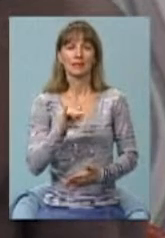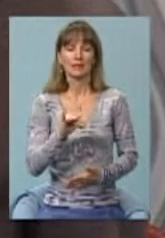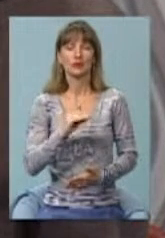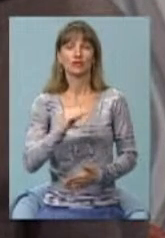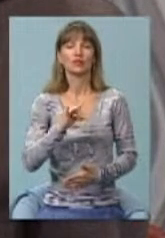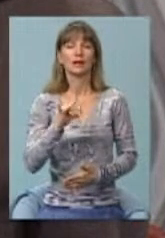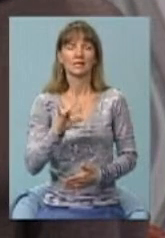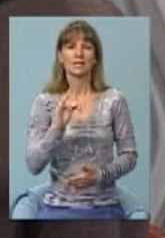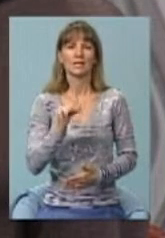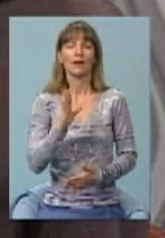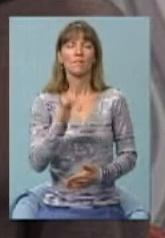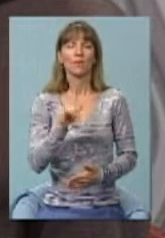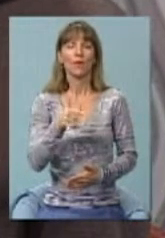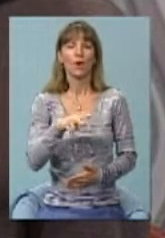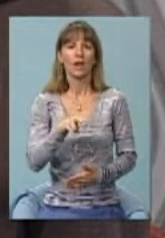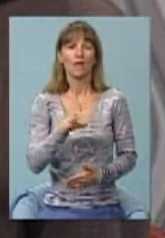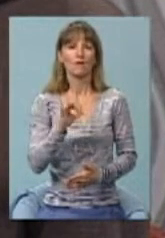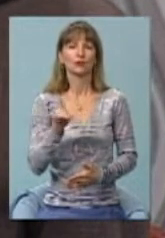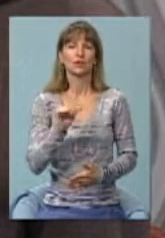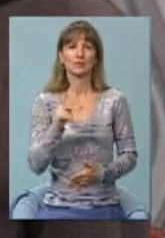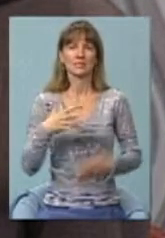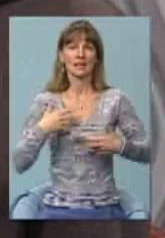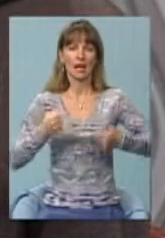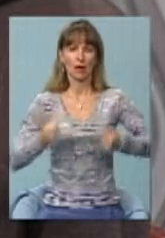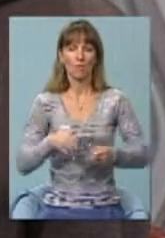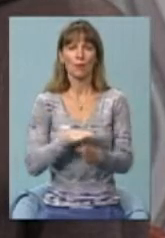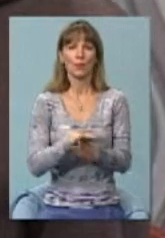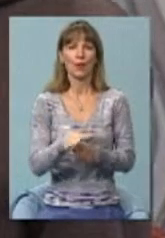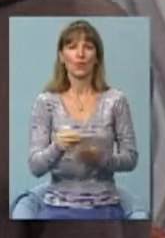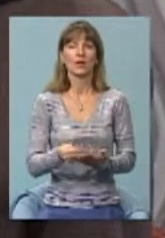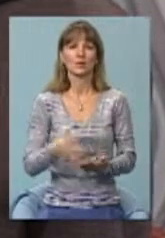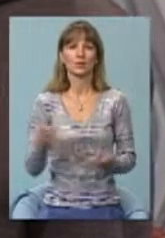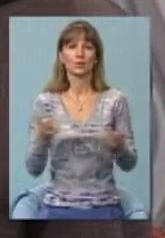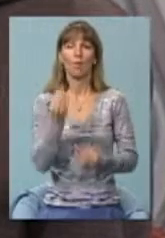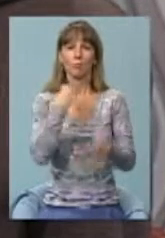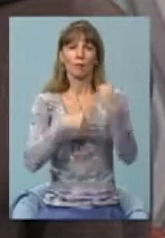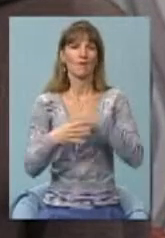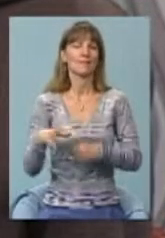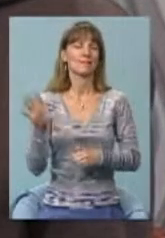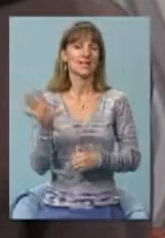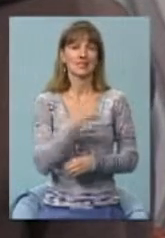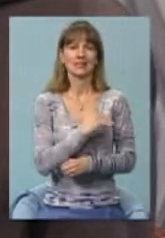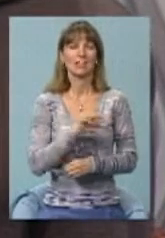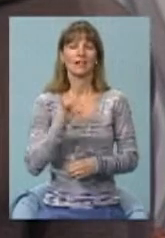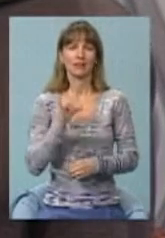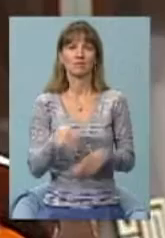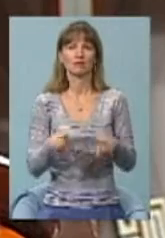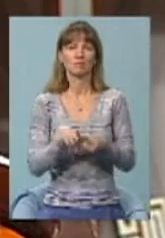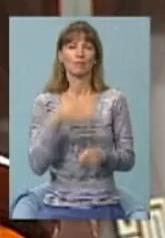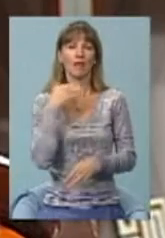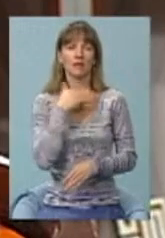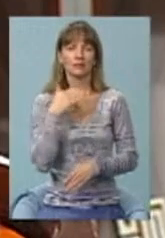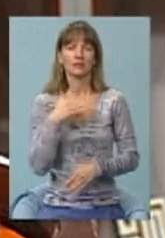у певній кількості. Тобто, щоб бути здоровим та повноцінним, ну, треба їсти все. В тому числі і продукти тваринного походження.